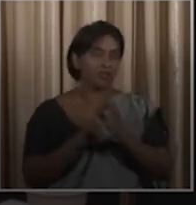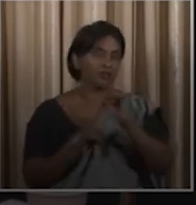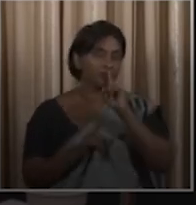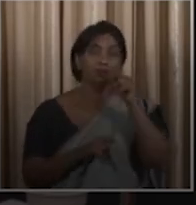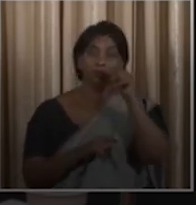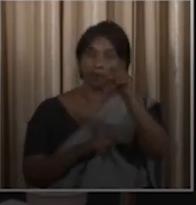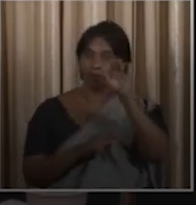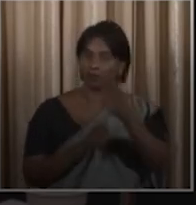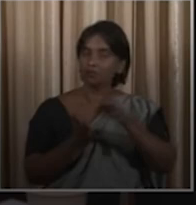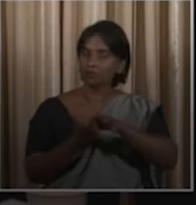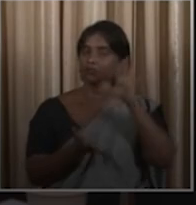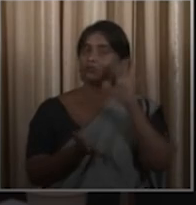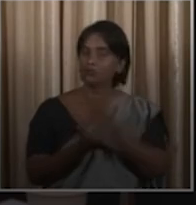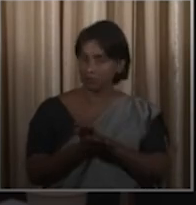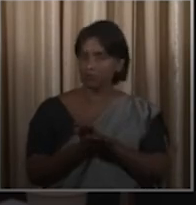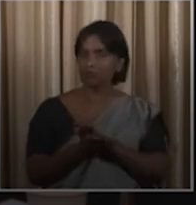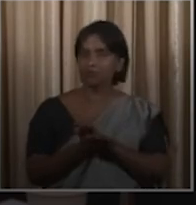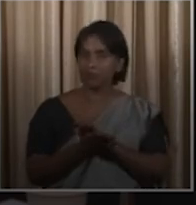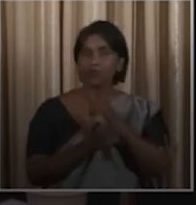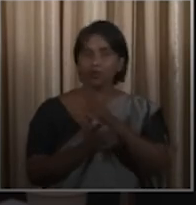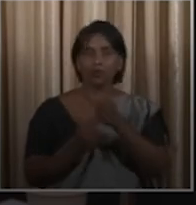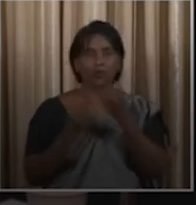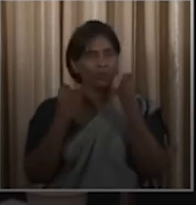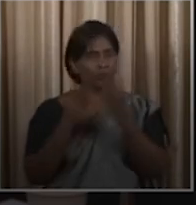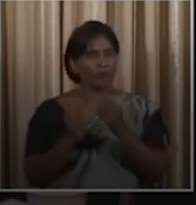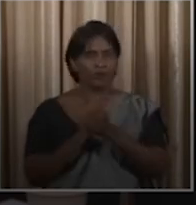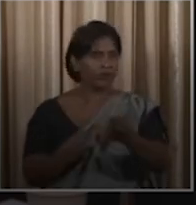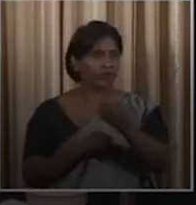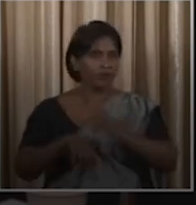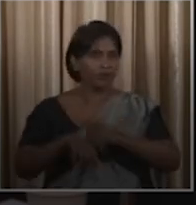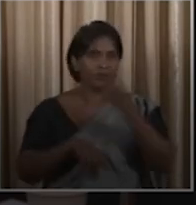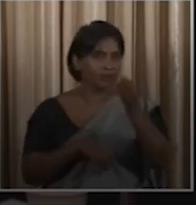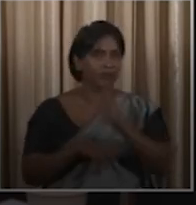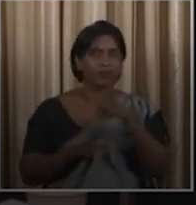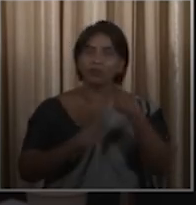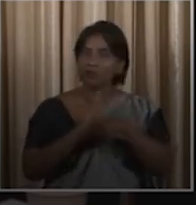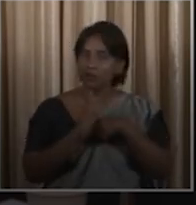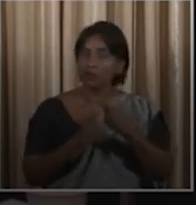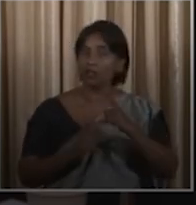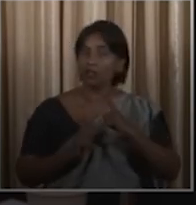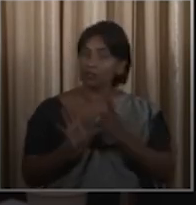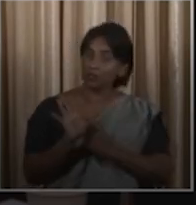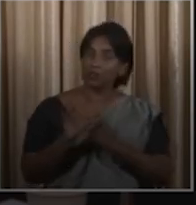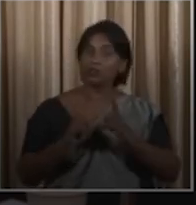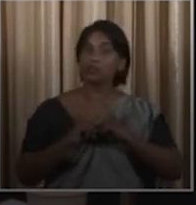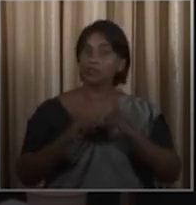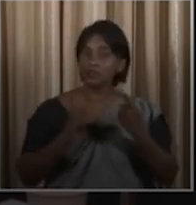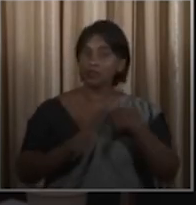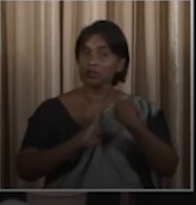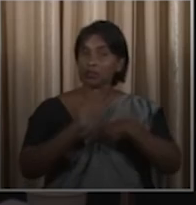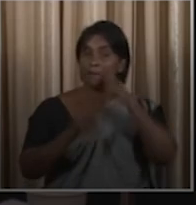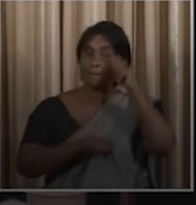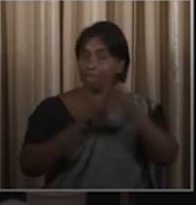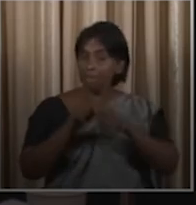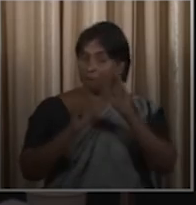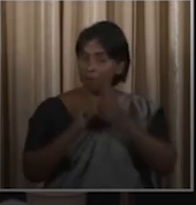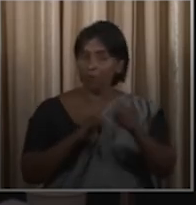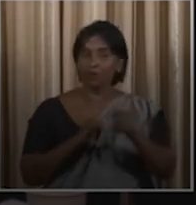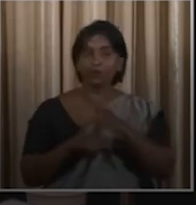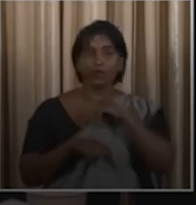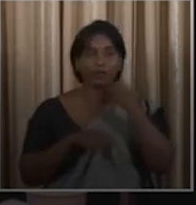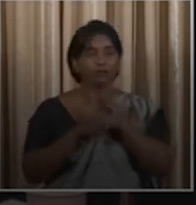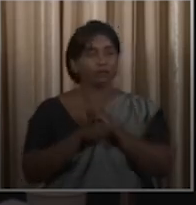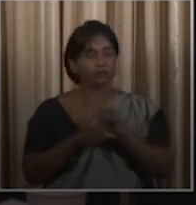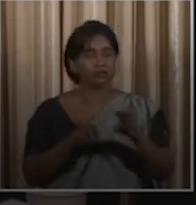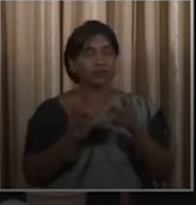megena. Mereka nampaknya ada di dalam Nepal. Mereka rata taruna jiwita tek, mereka rata mahajan tek kerana lewa ke silam akaran mereka Rani Wickremesinghe